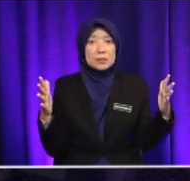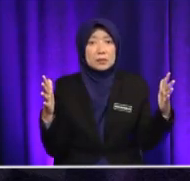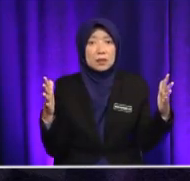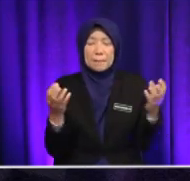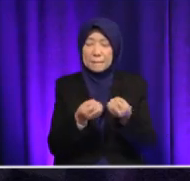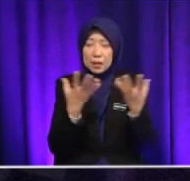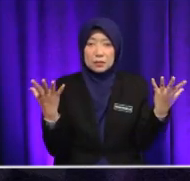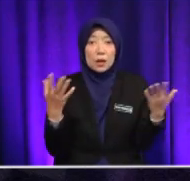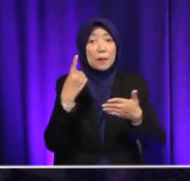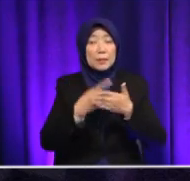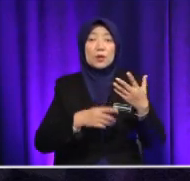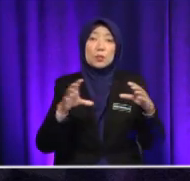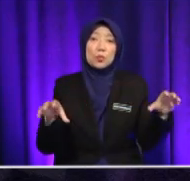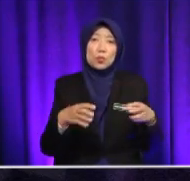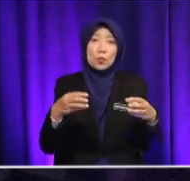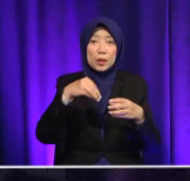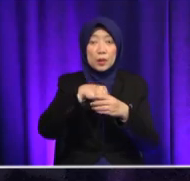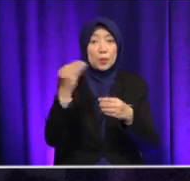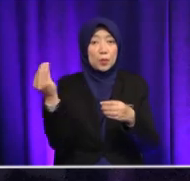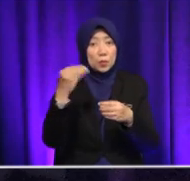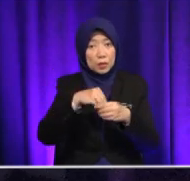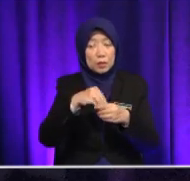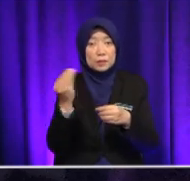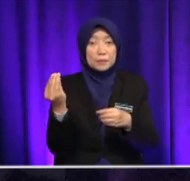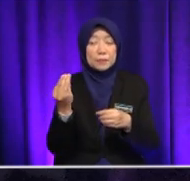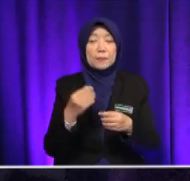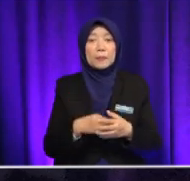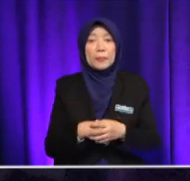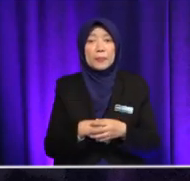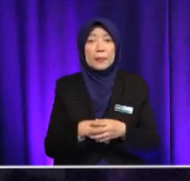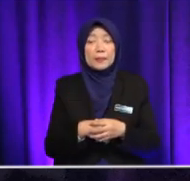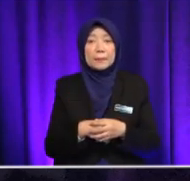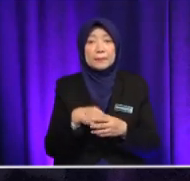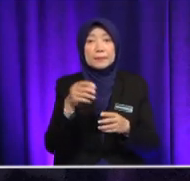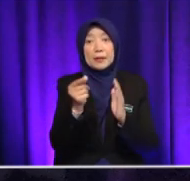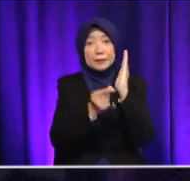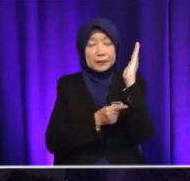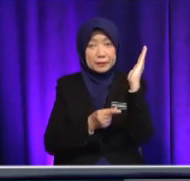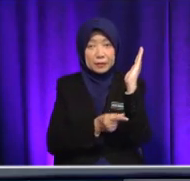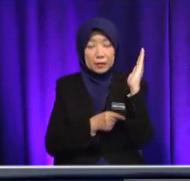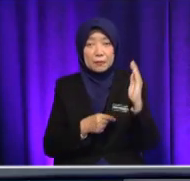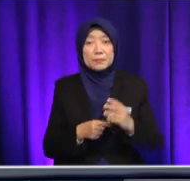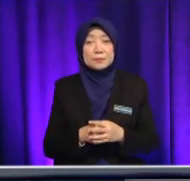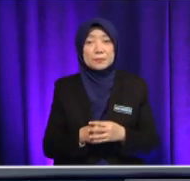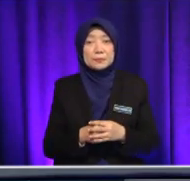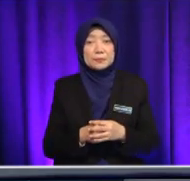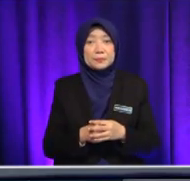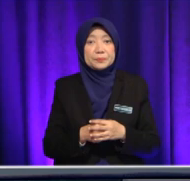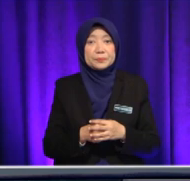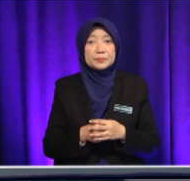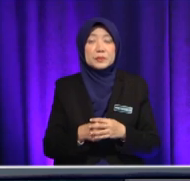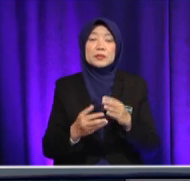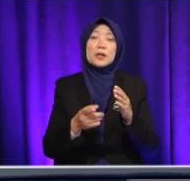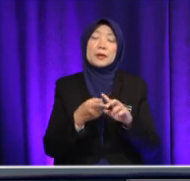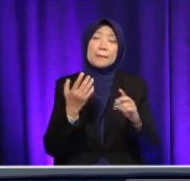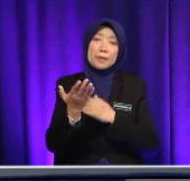membuat produk-produk yang berdasarkan getah. Kalau diikutkan tu di apa kehidupan kita daripada pagi